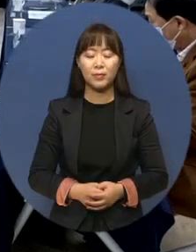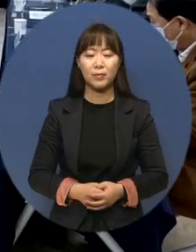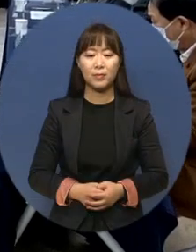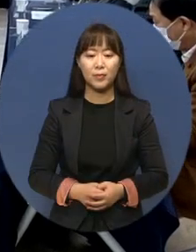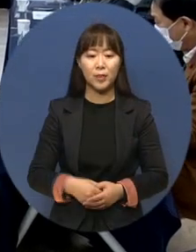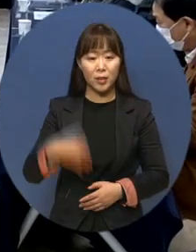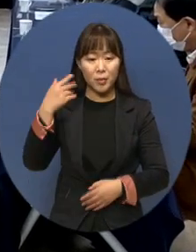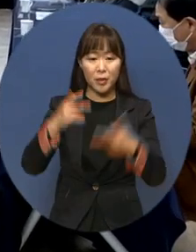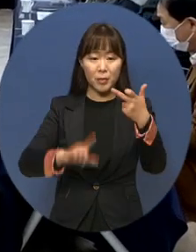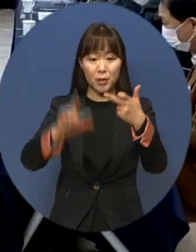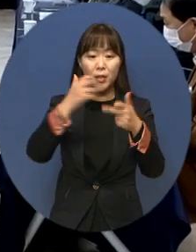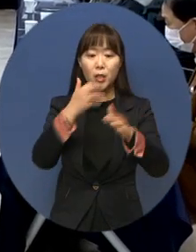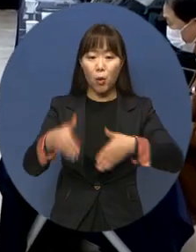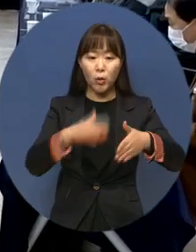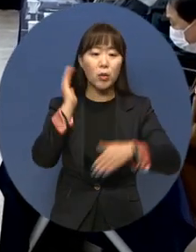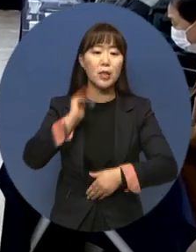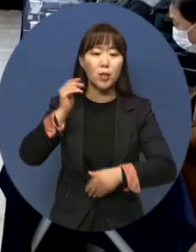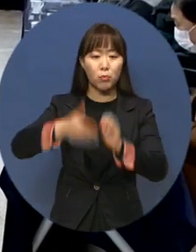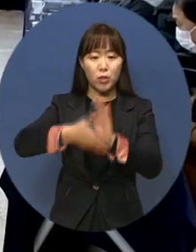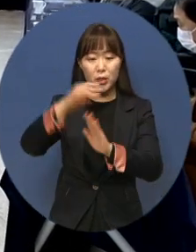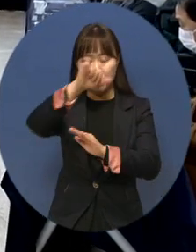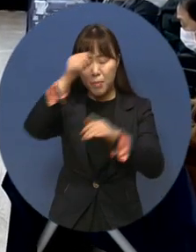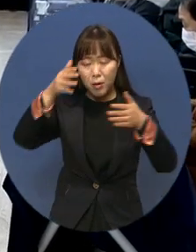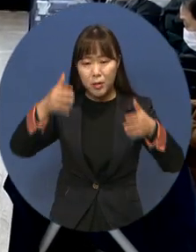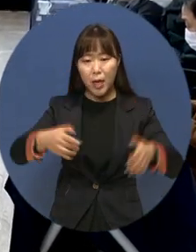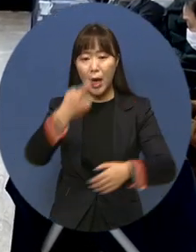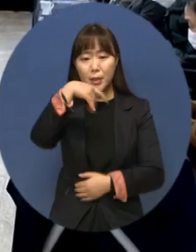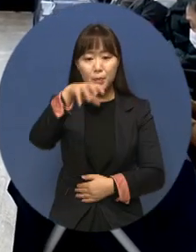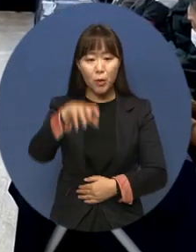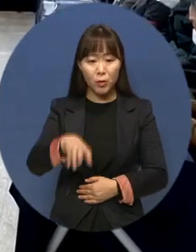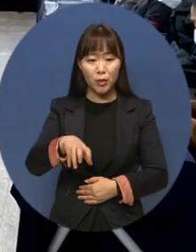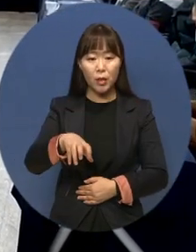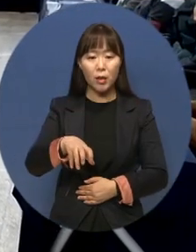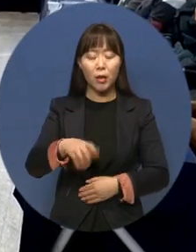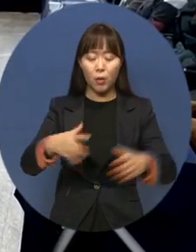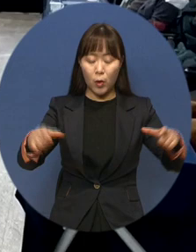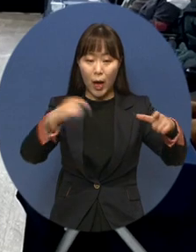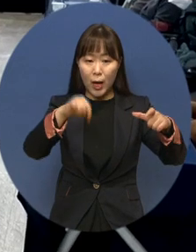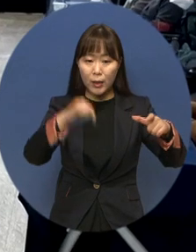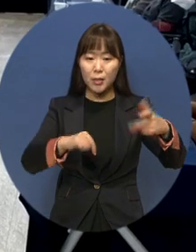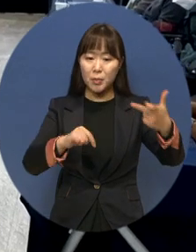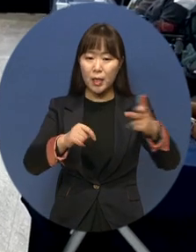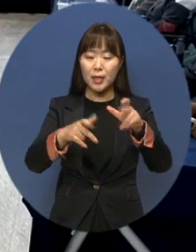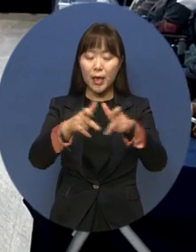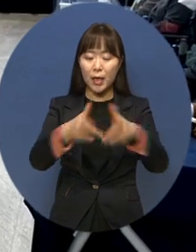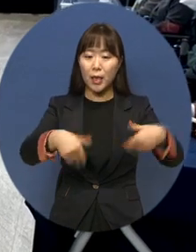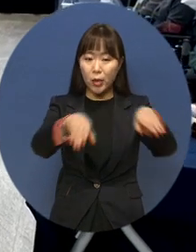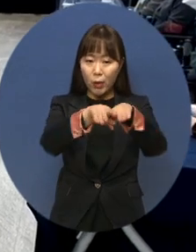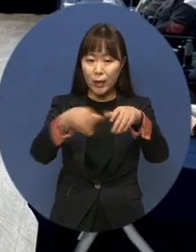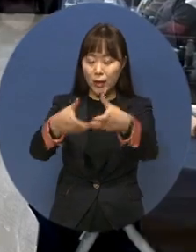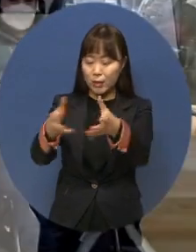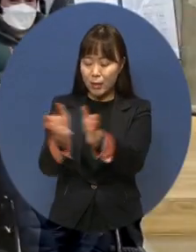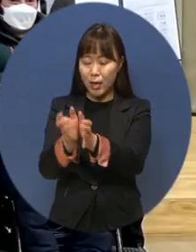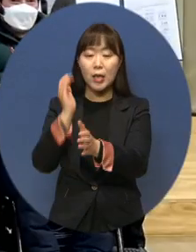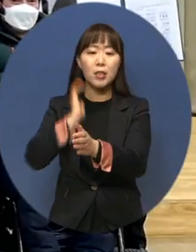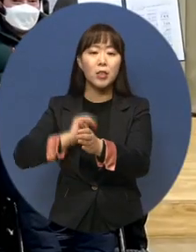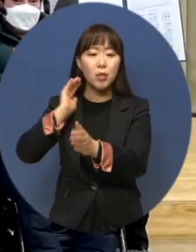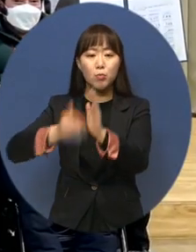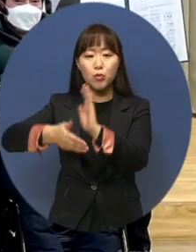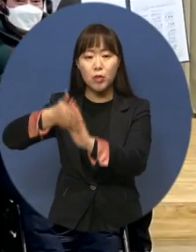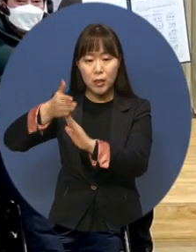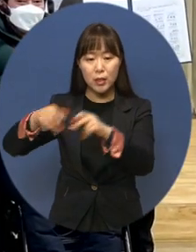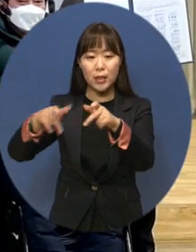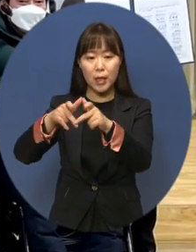지난달 17일 경기도 의정부시 평생학습원은 관내 17개 장애인 기관 및 단체와